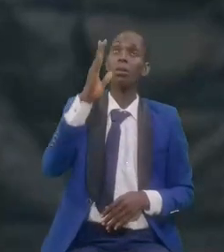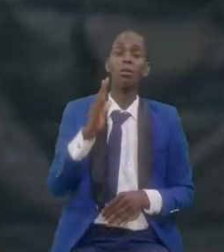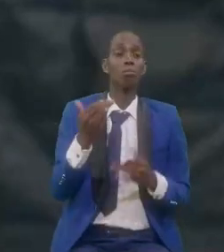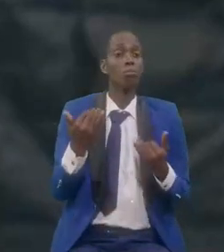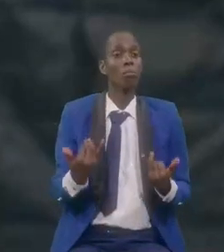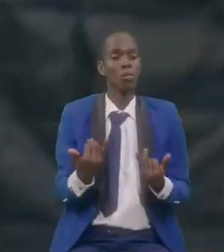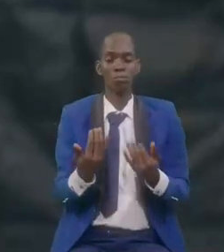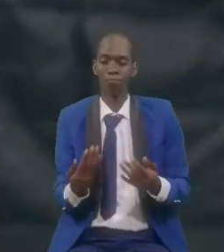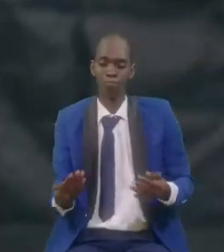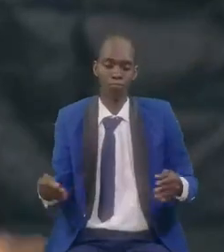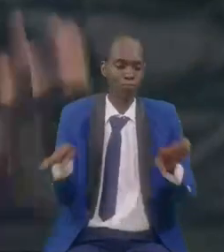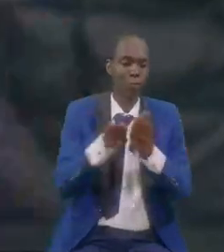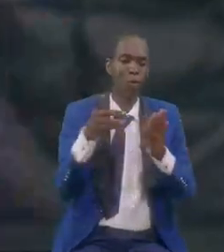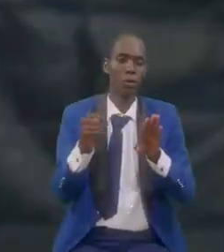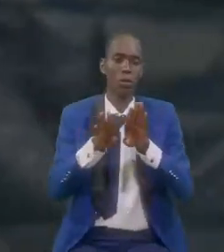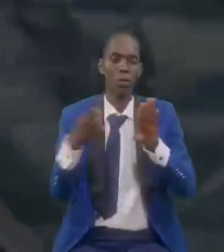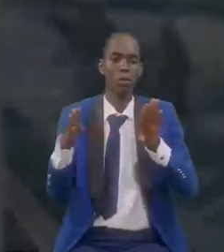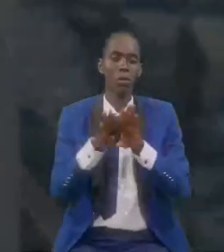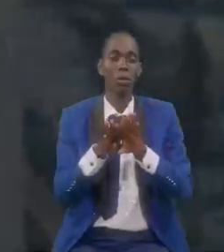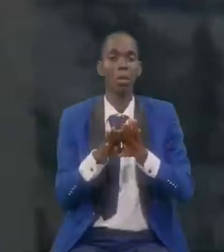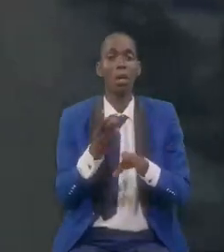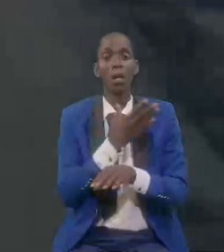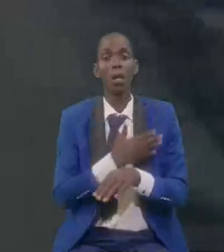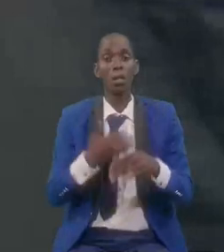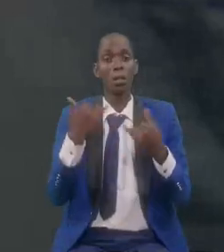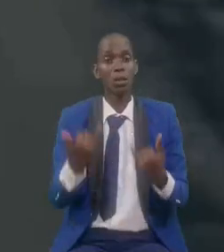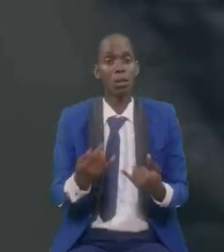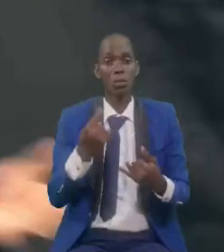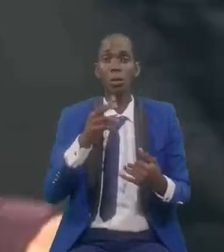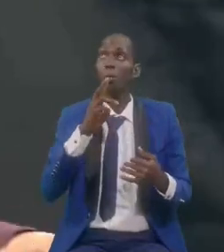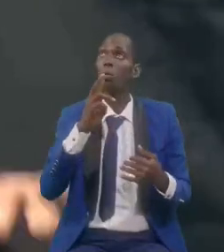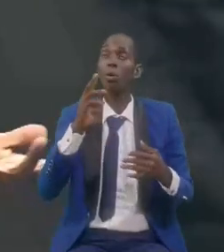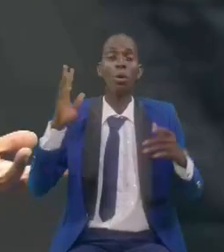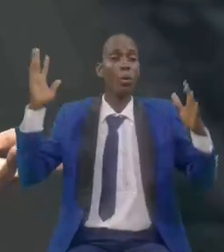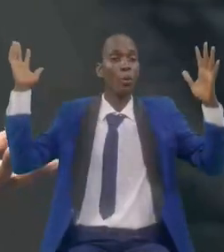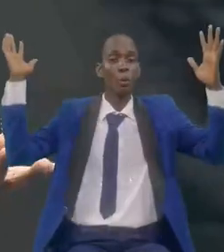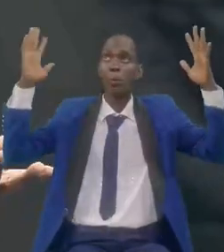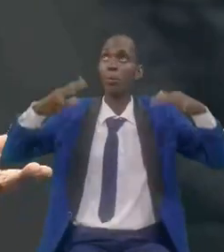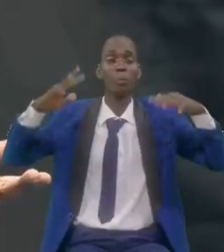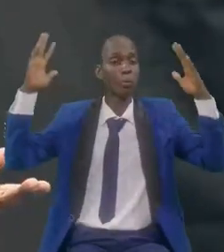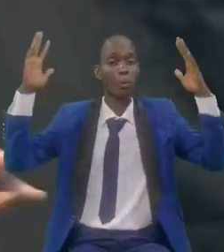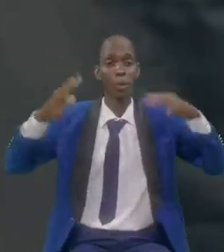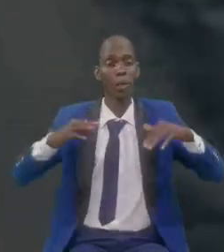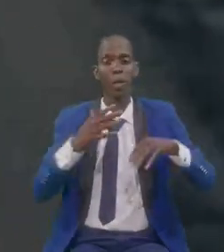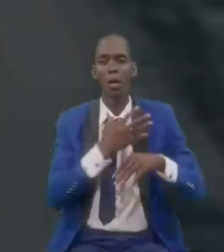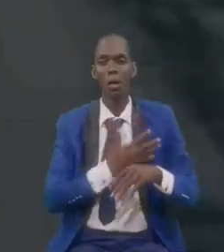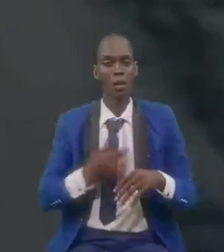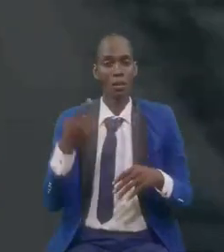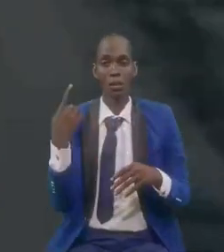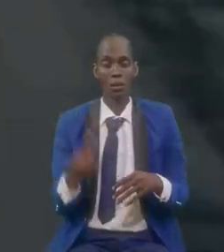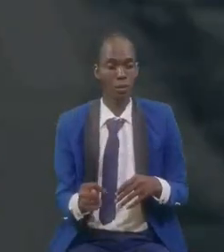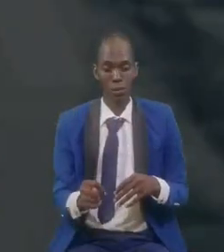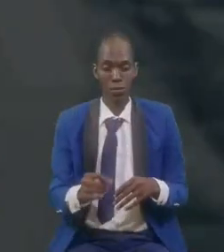secoué, a fermé la porte. Et la pluie a commencé à tomber. Et les sources